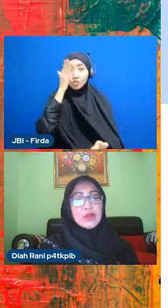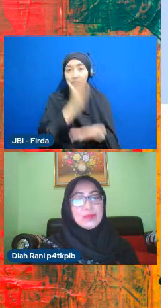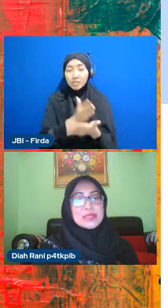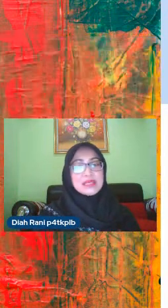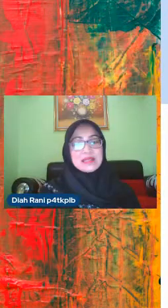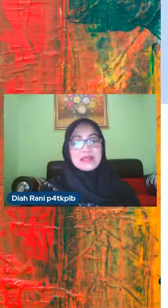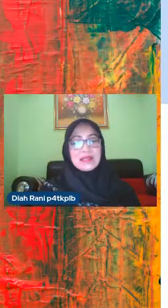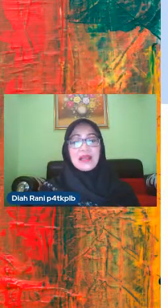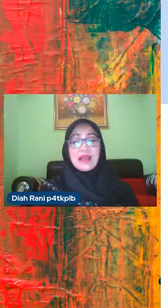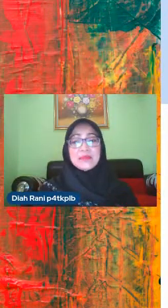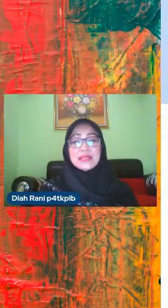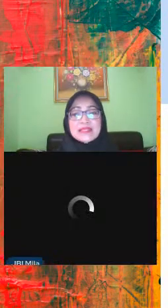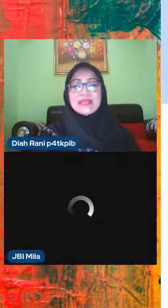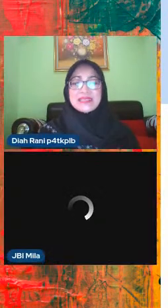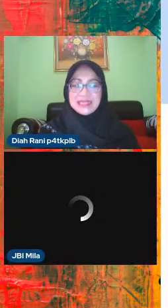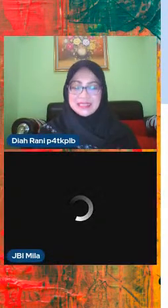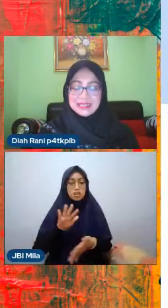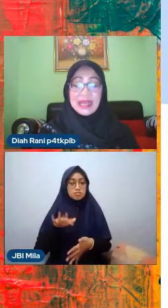sahabat belum menyelesaikan